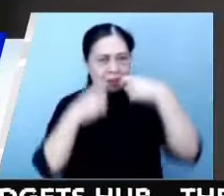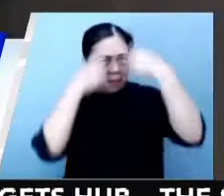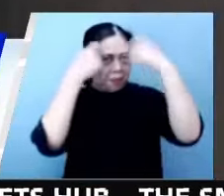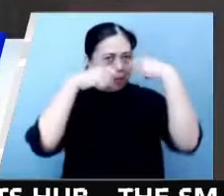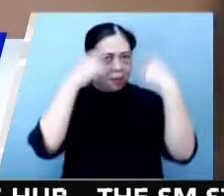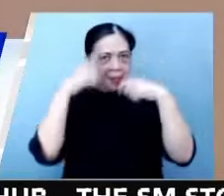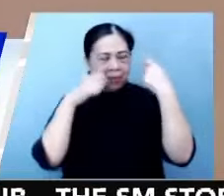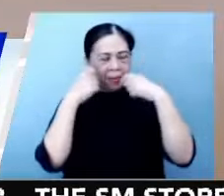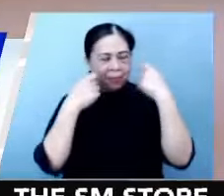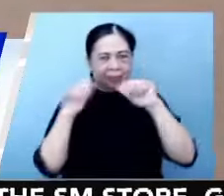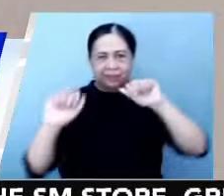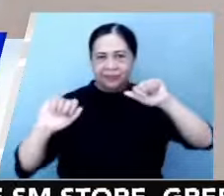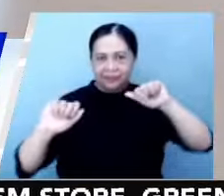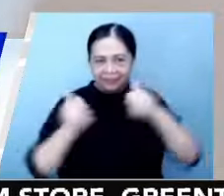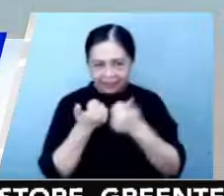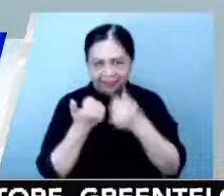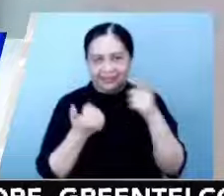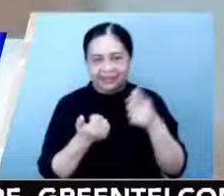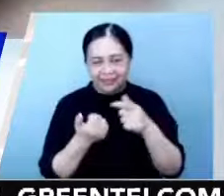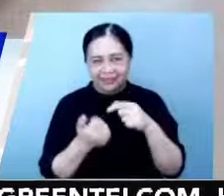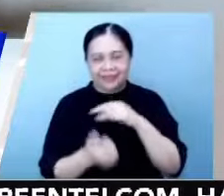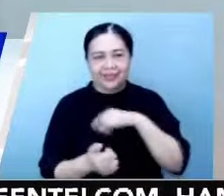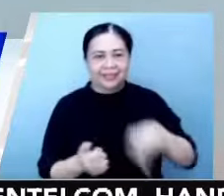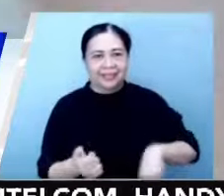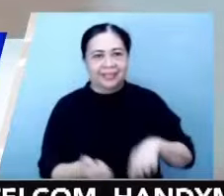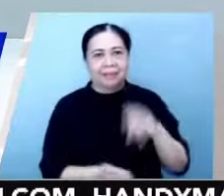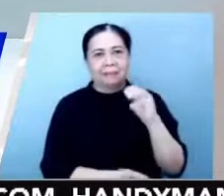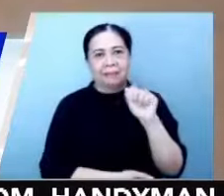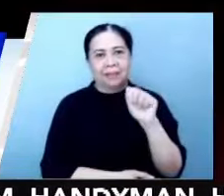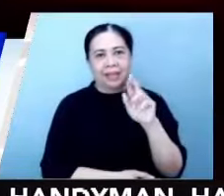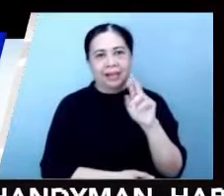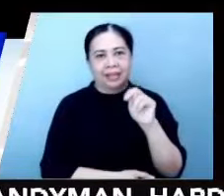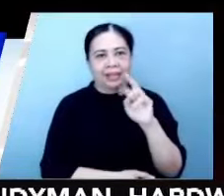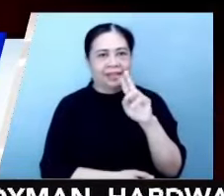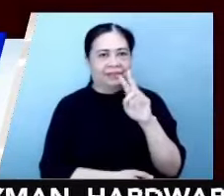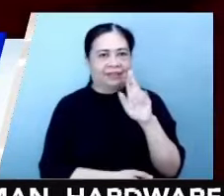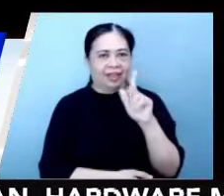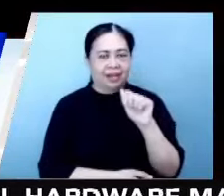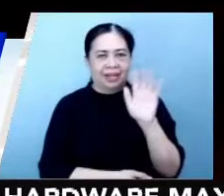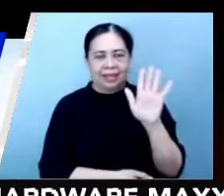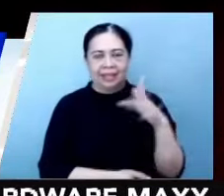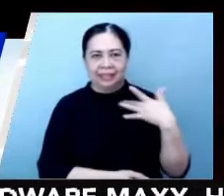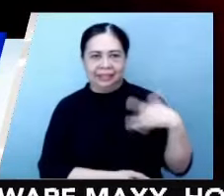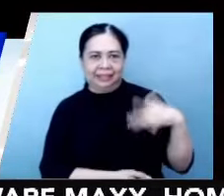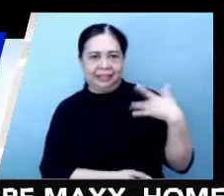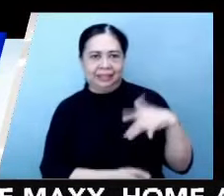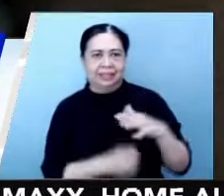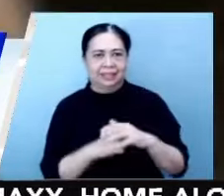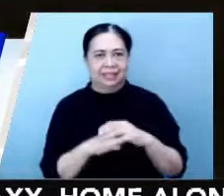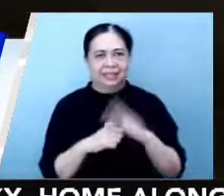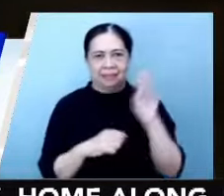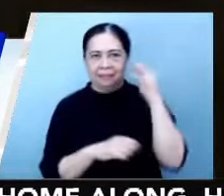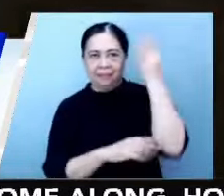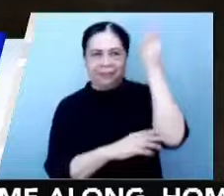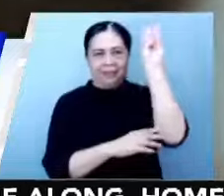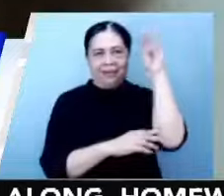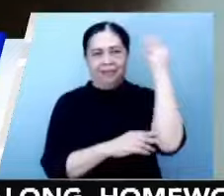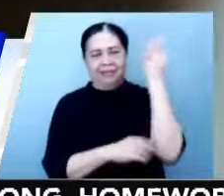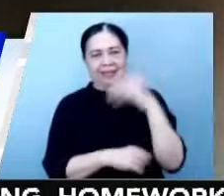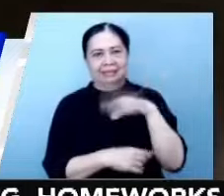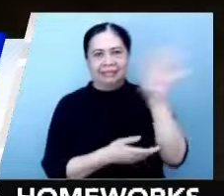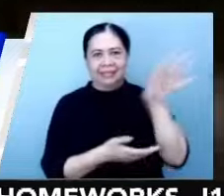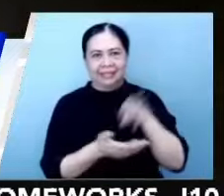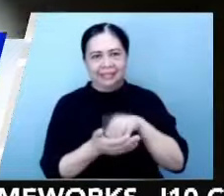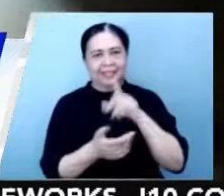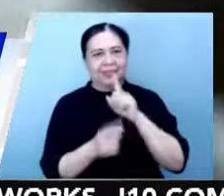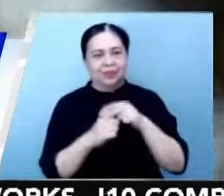transformation challenge si primetime queen Marian Rivera? Putting her own twist, umaura si Marian ala Marimar. Kuwang-kuwa niya niyan from costume